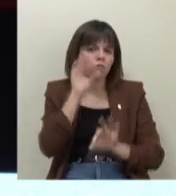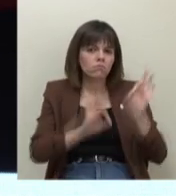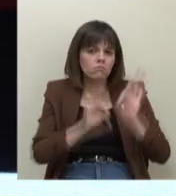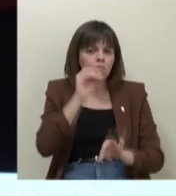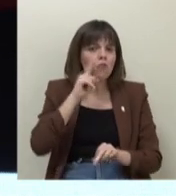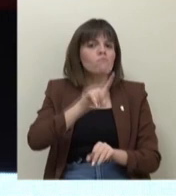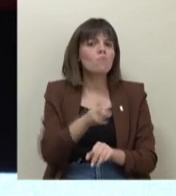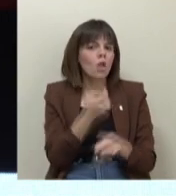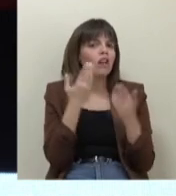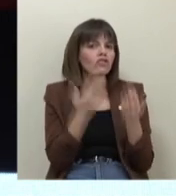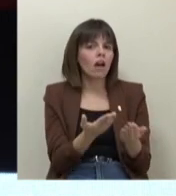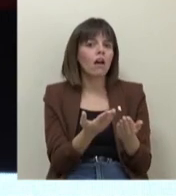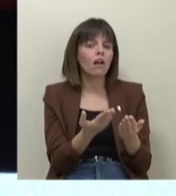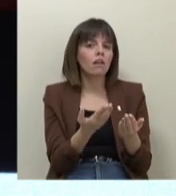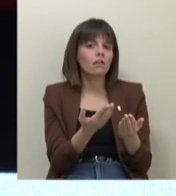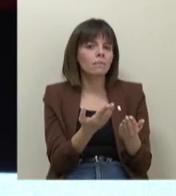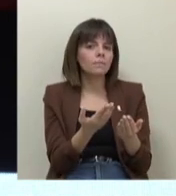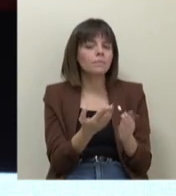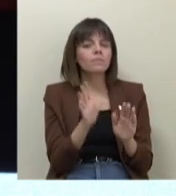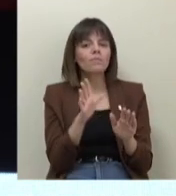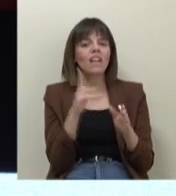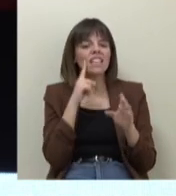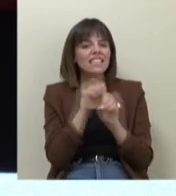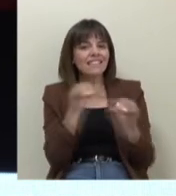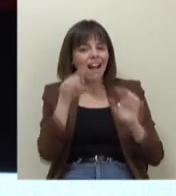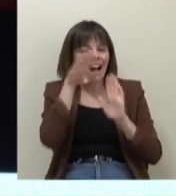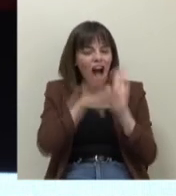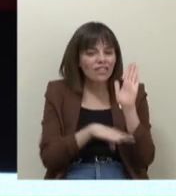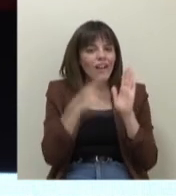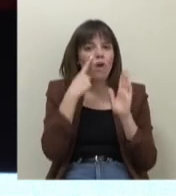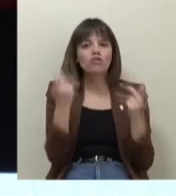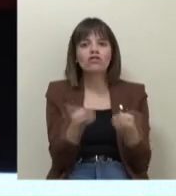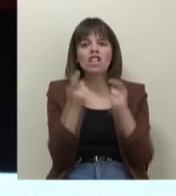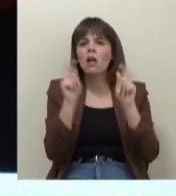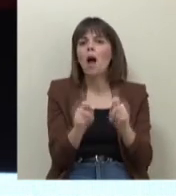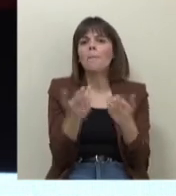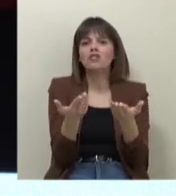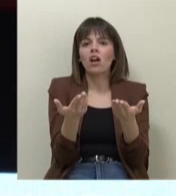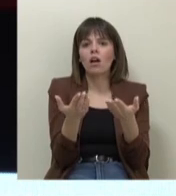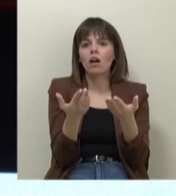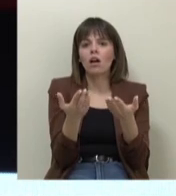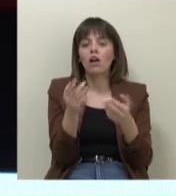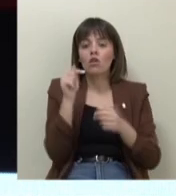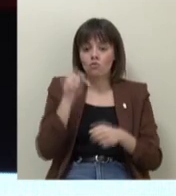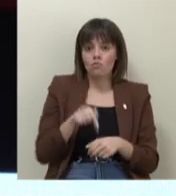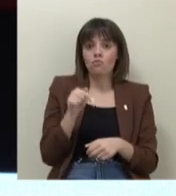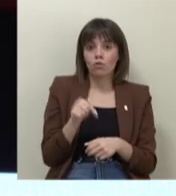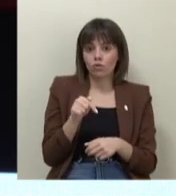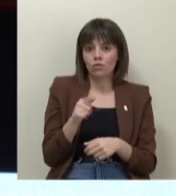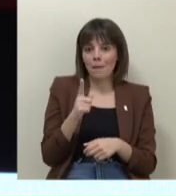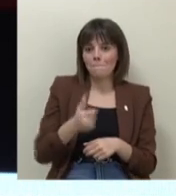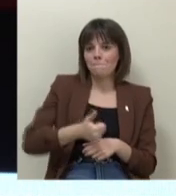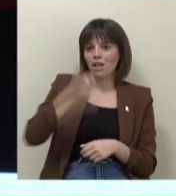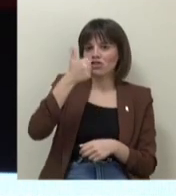tespit edeceksiniz ve zarar azaltıcı çalışmaları yapacaksınız. Bugün